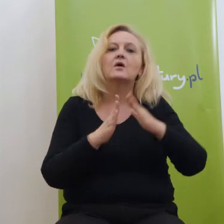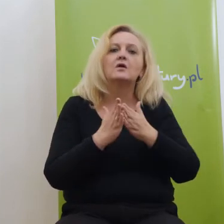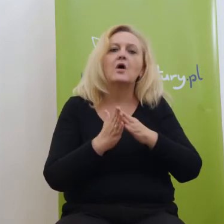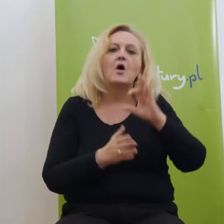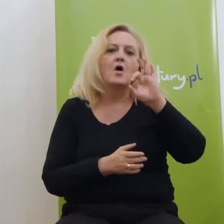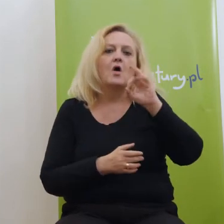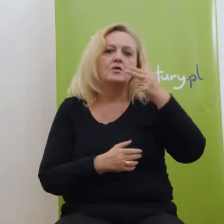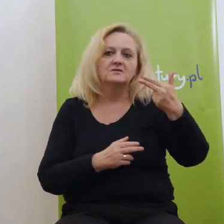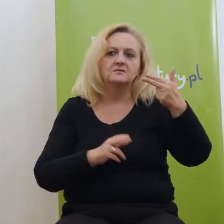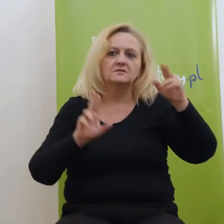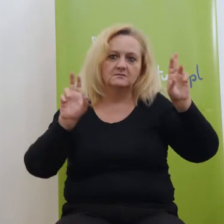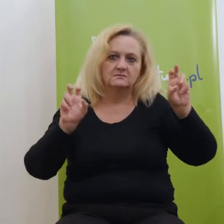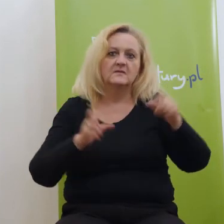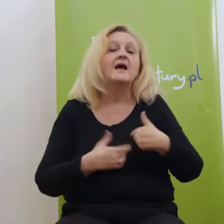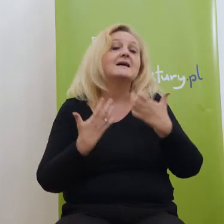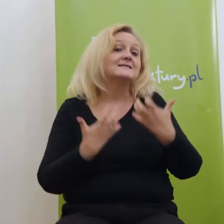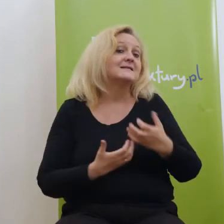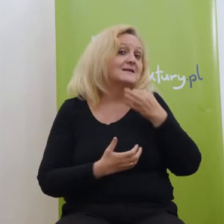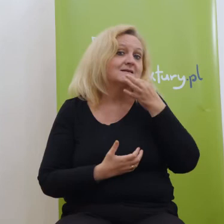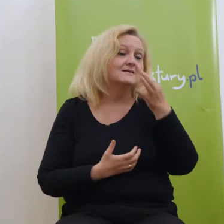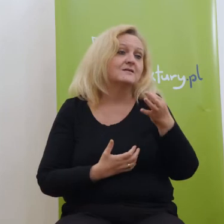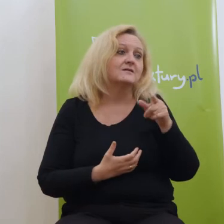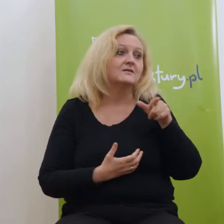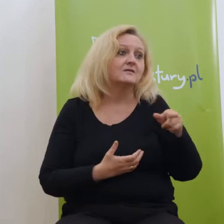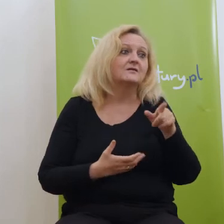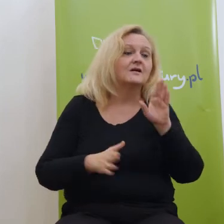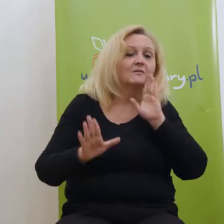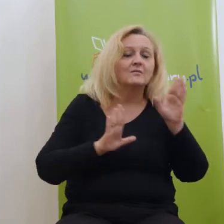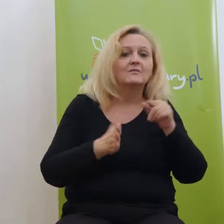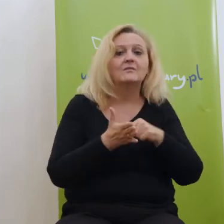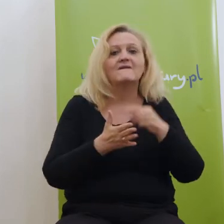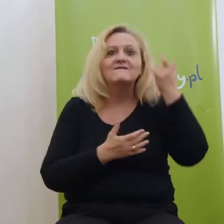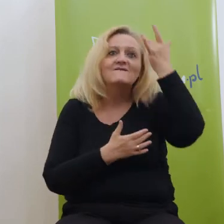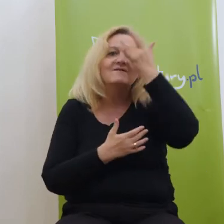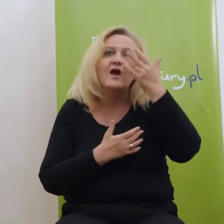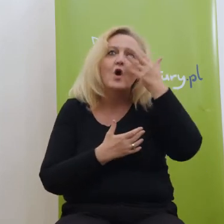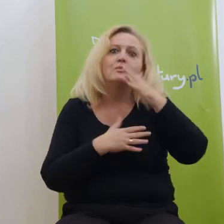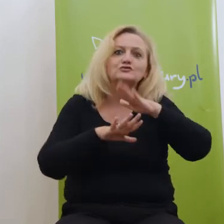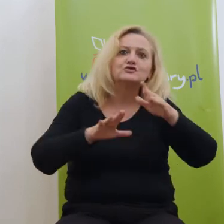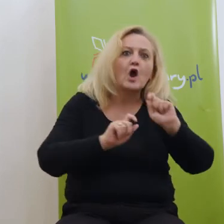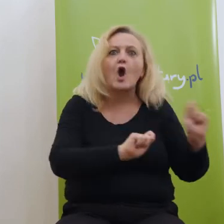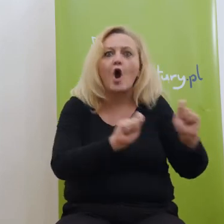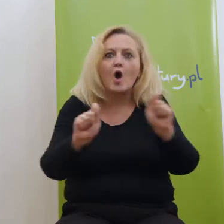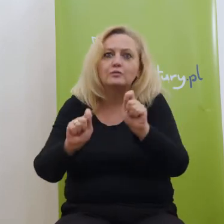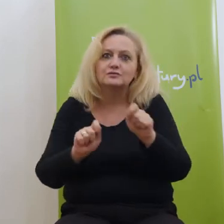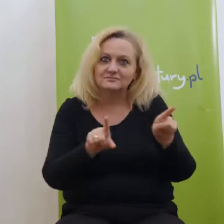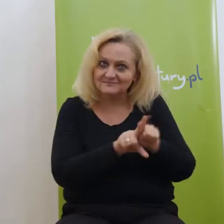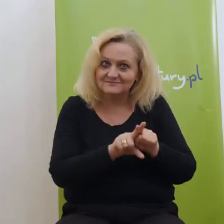On. Chciałam zapytać, czy ma pani takie szczególne upodobanie do zgłębiania wyobraźni dzieci, psychiki